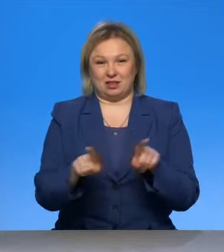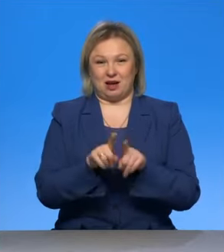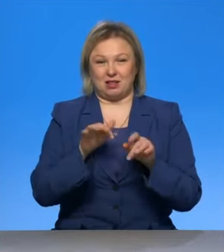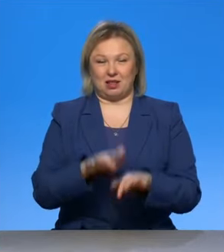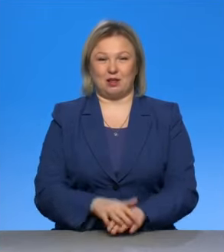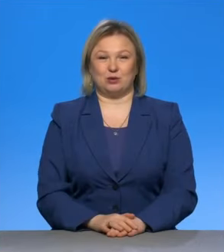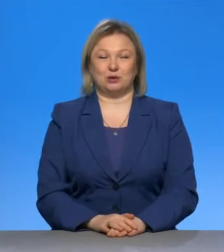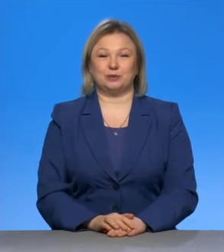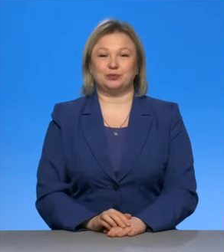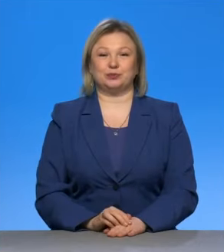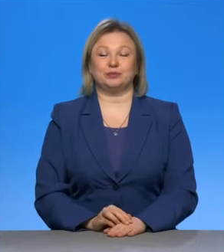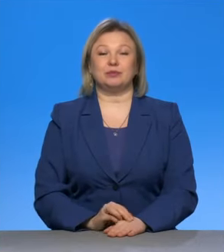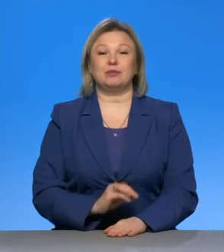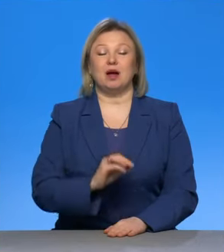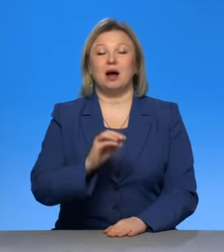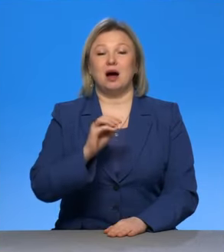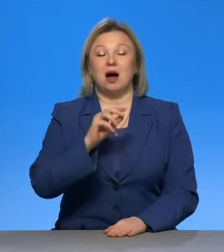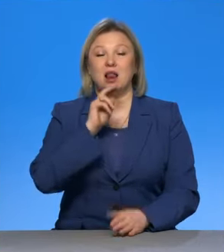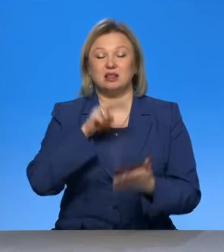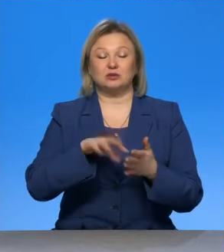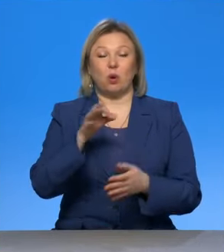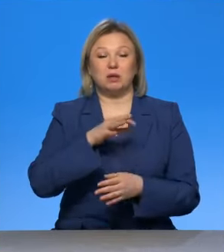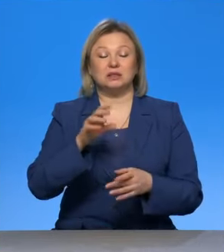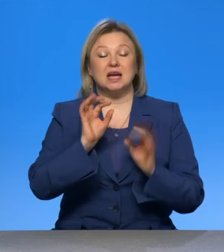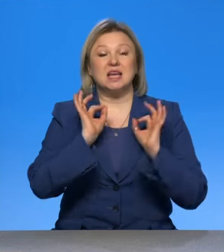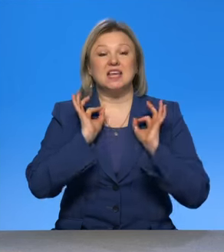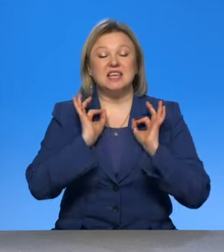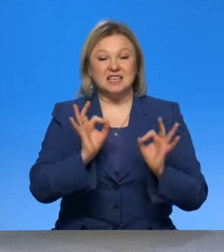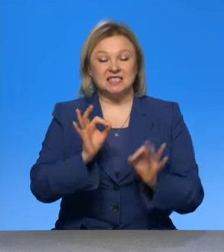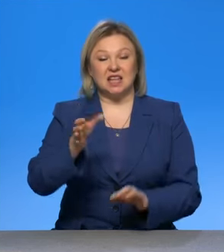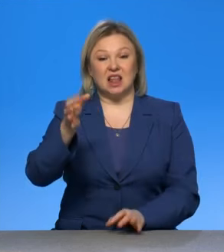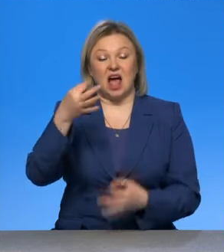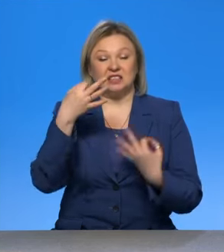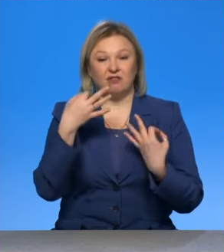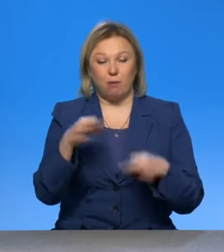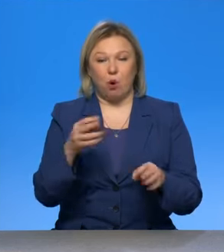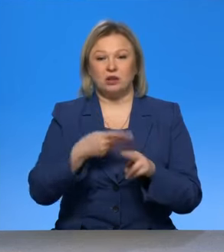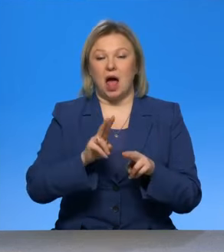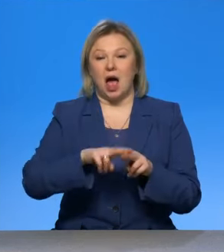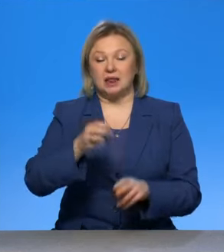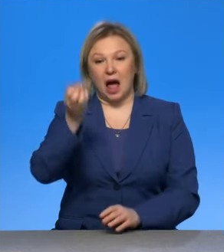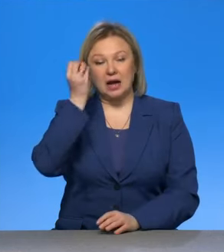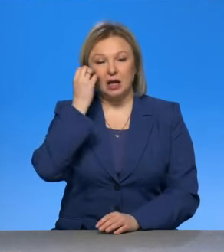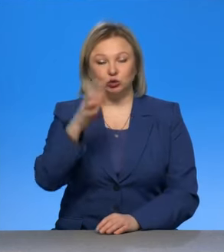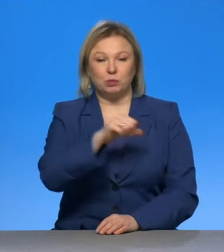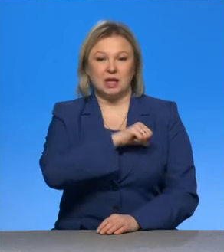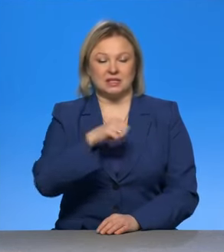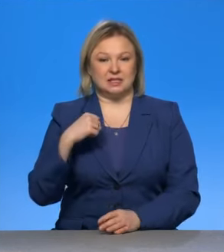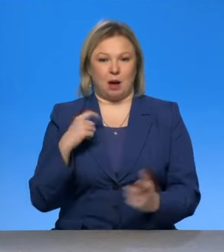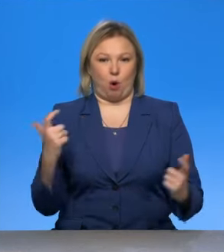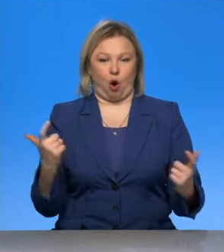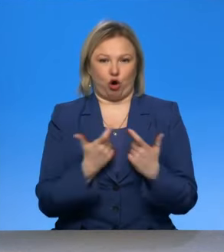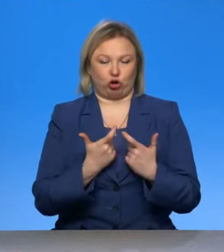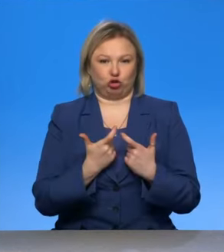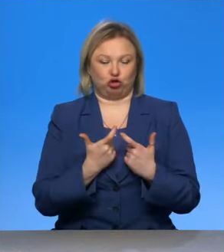области такое философское. Истинная свобода – это разумное самоограничение. Согласны? Да, да,